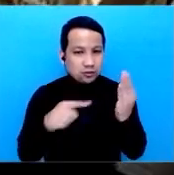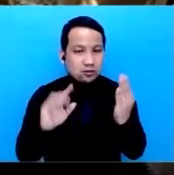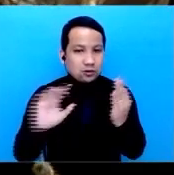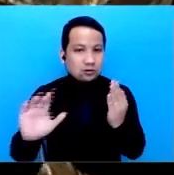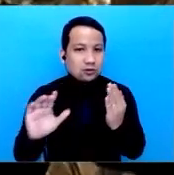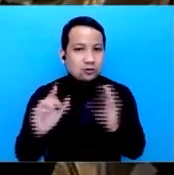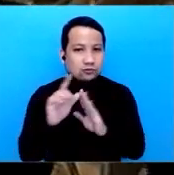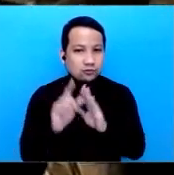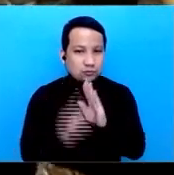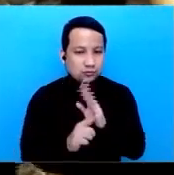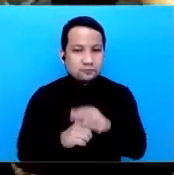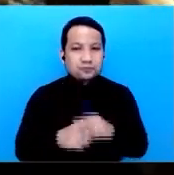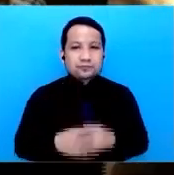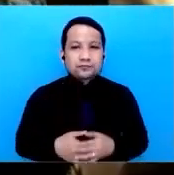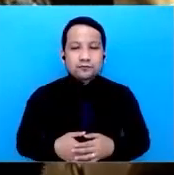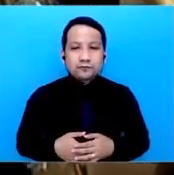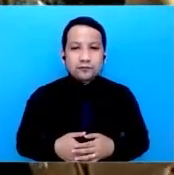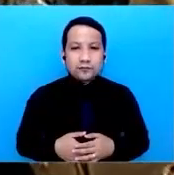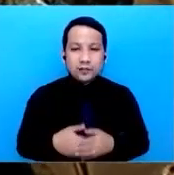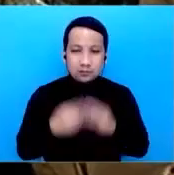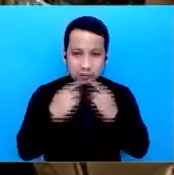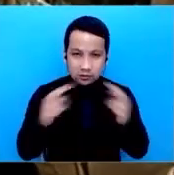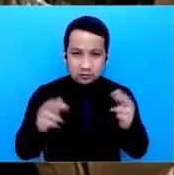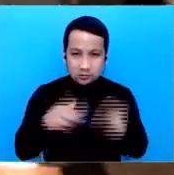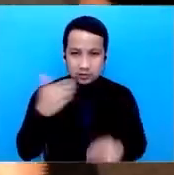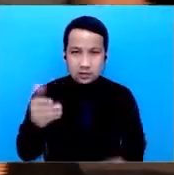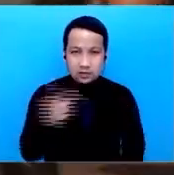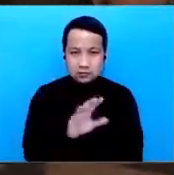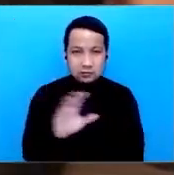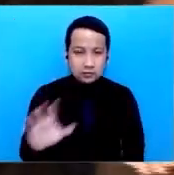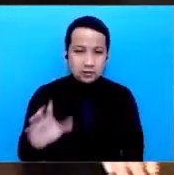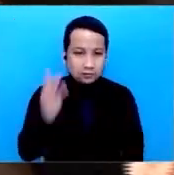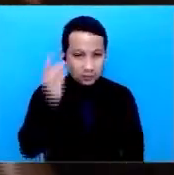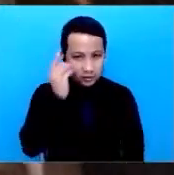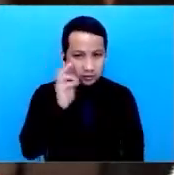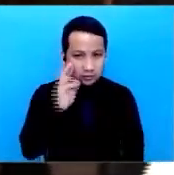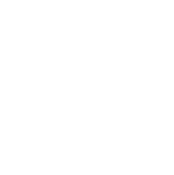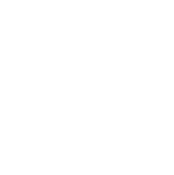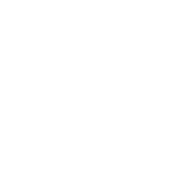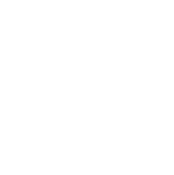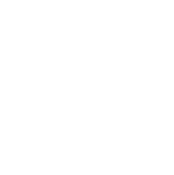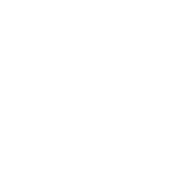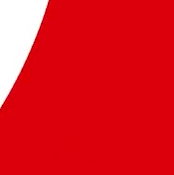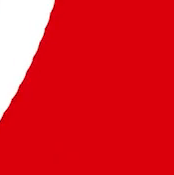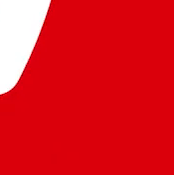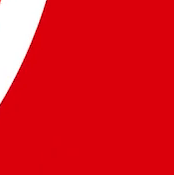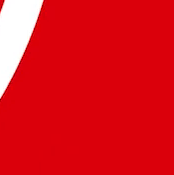Nagbabalita mula sa frontline, Dale De Vera, News 5.